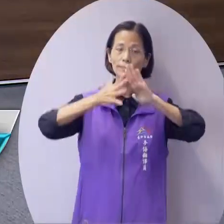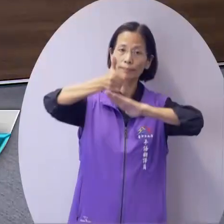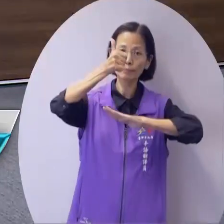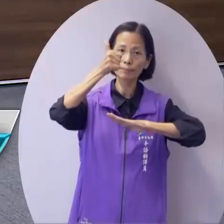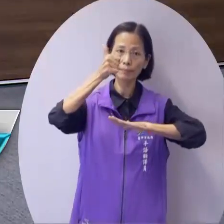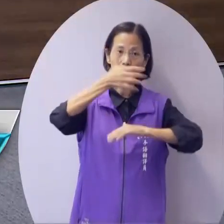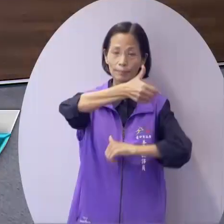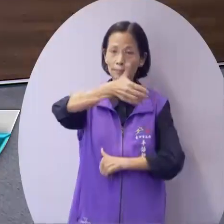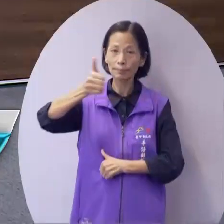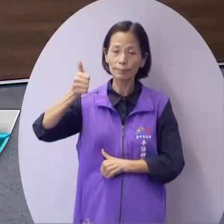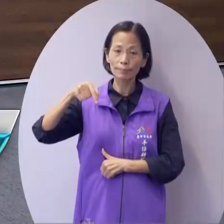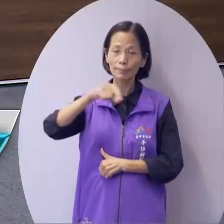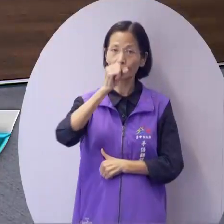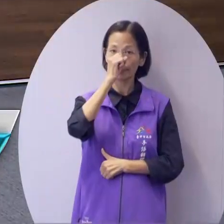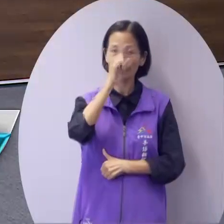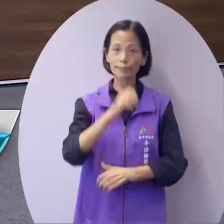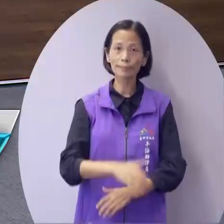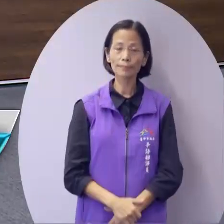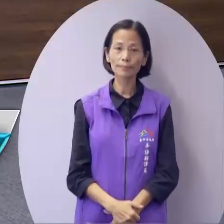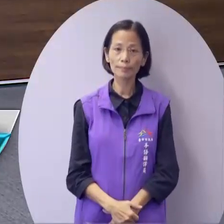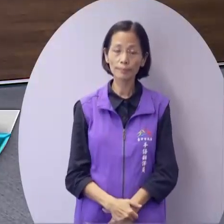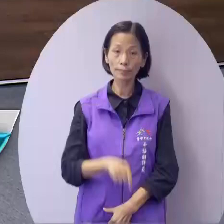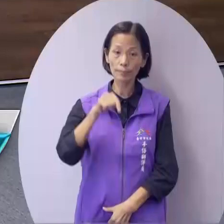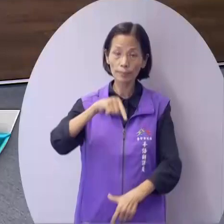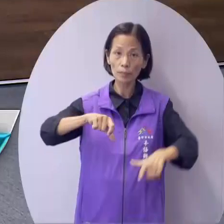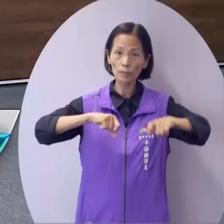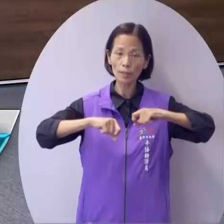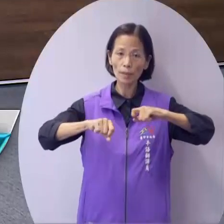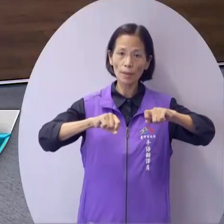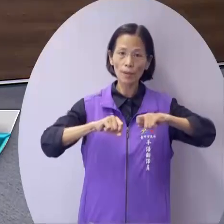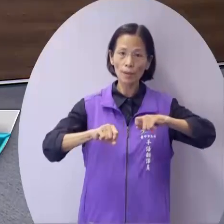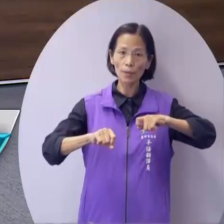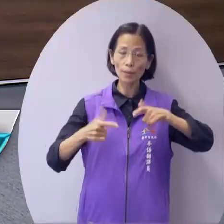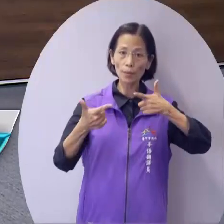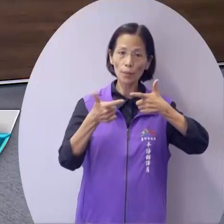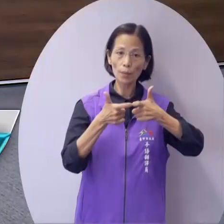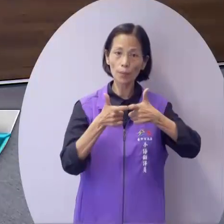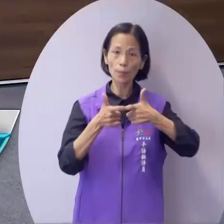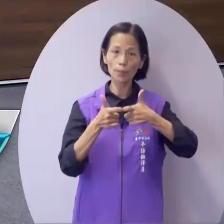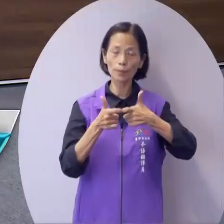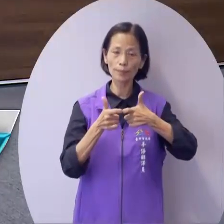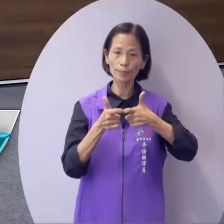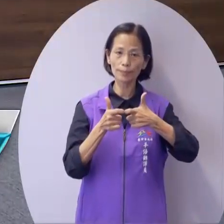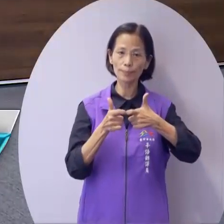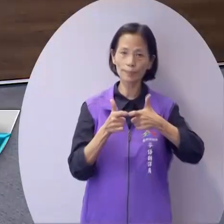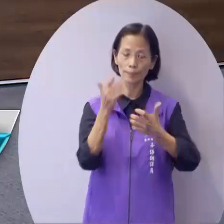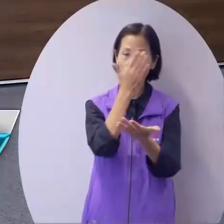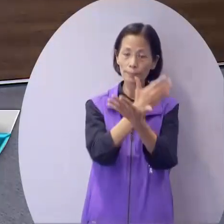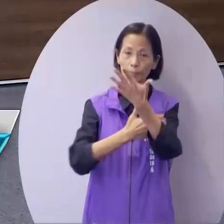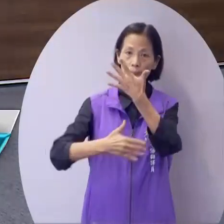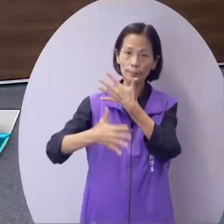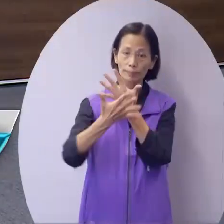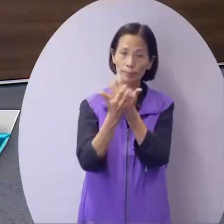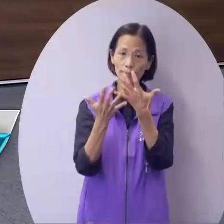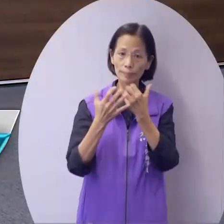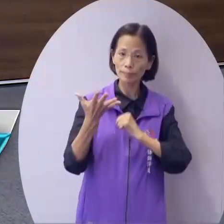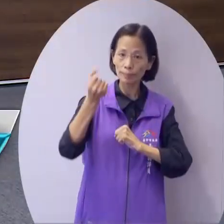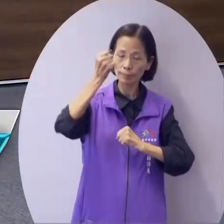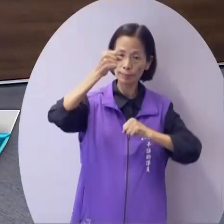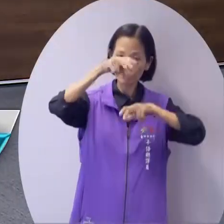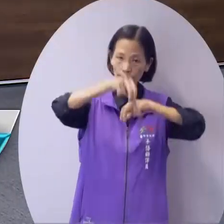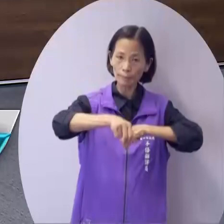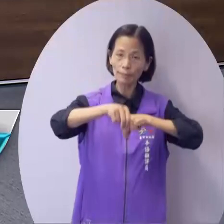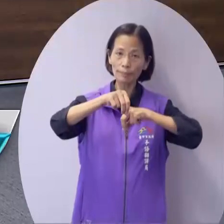位长官大家好，本案呢主要是要配合并且落实身心障碍者权利公